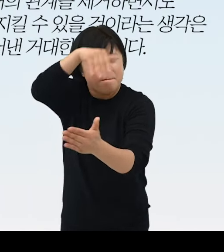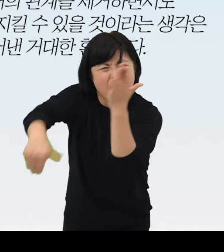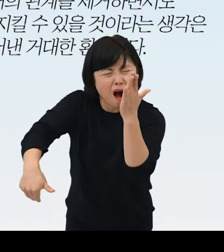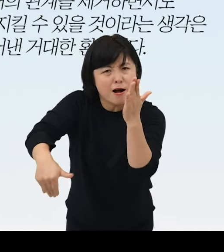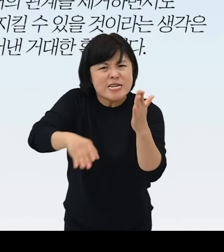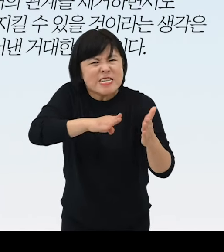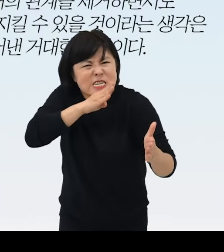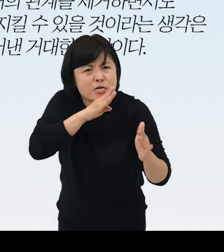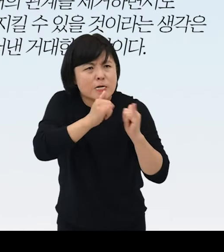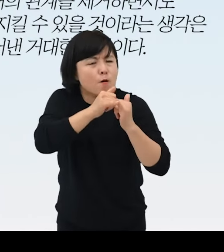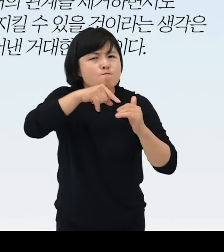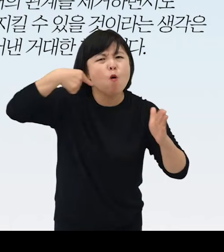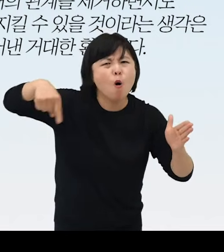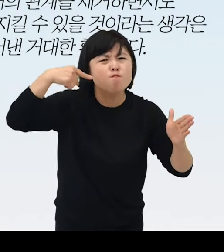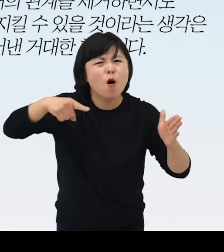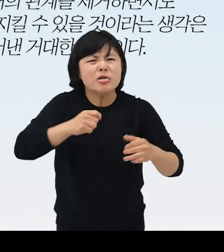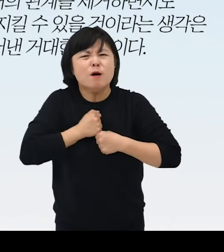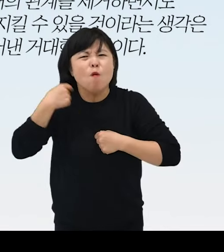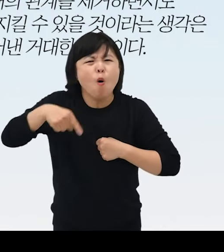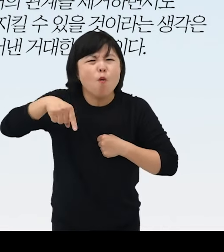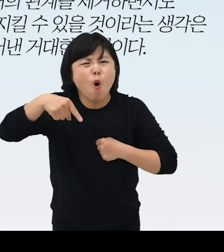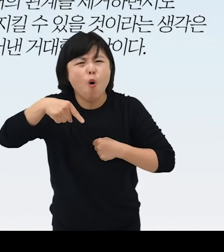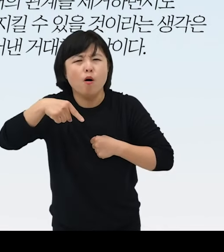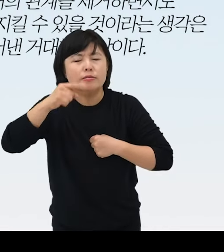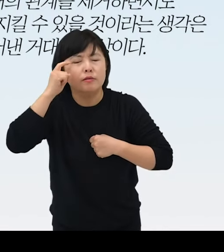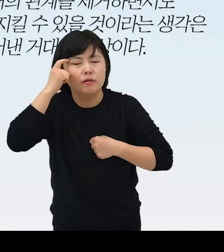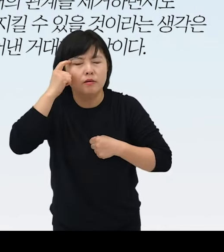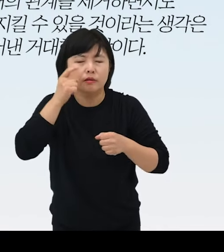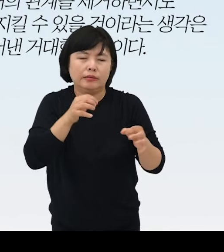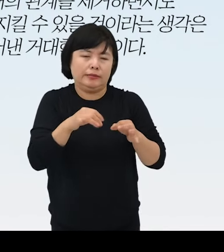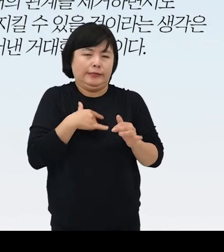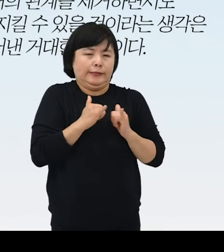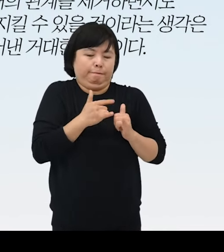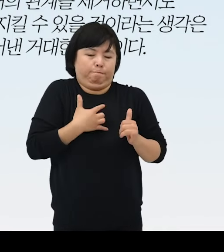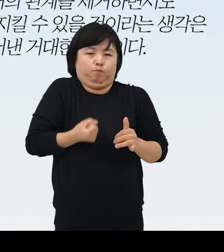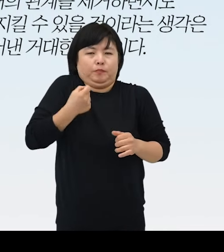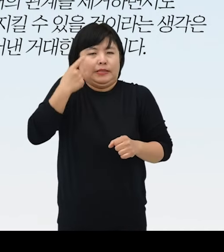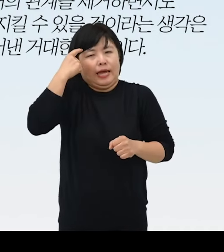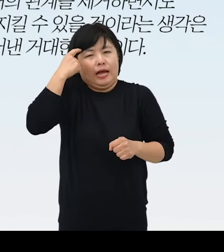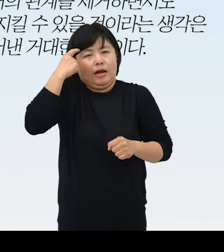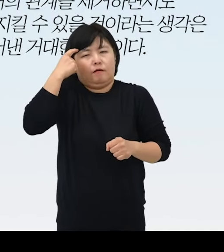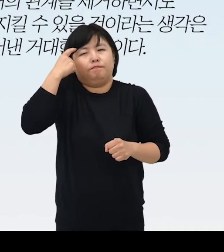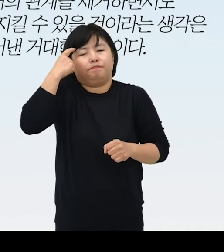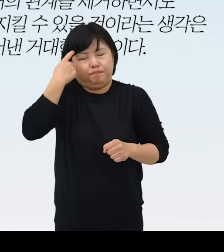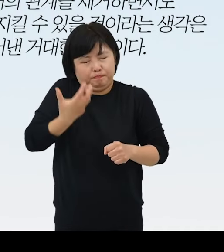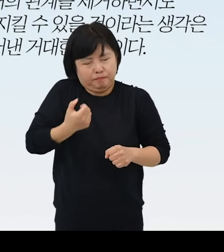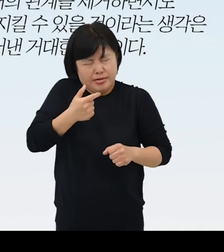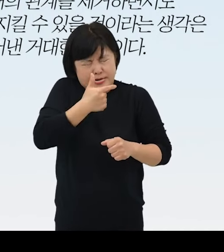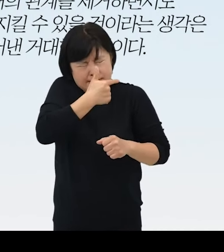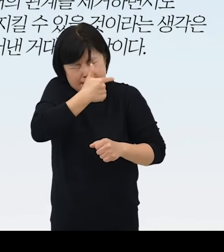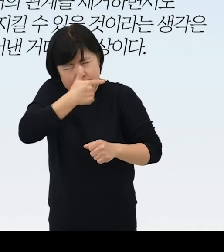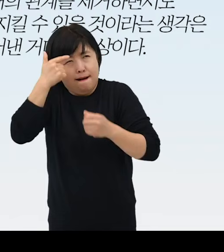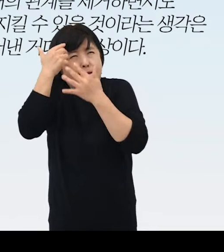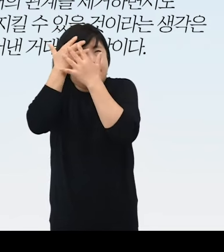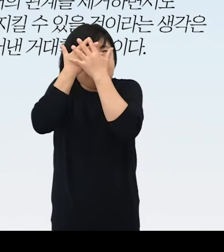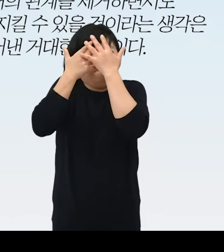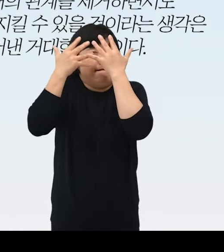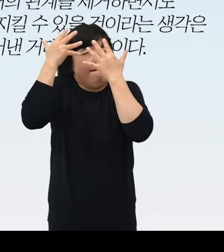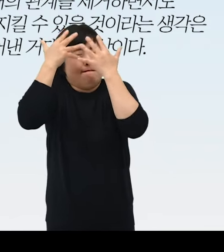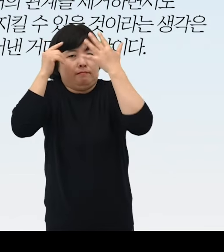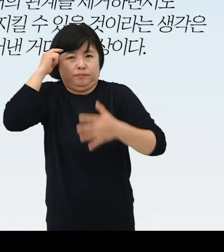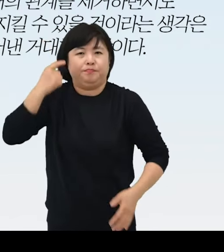관계를 제거하면서도 진정으로 인간적인 무엇인가를 지킬 수 있을 것이다 라는 생각은